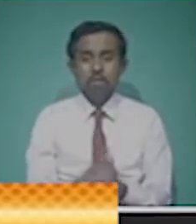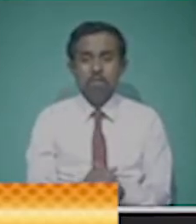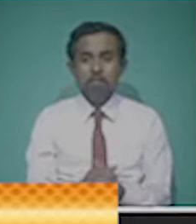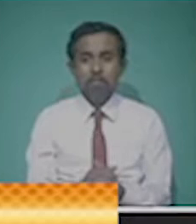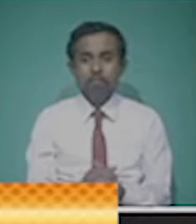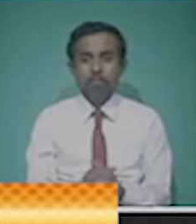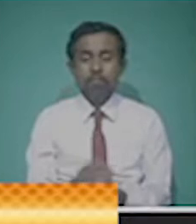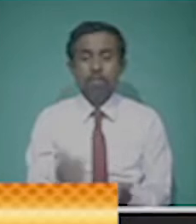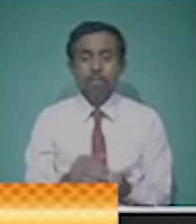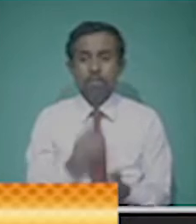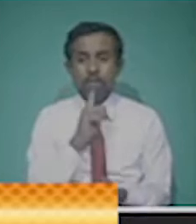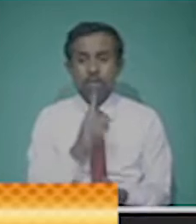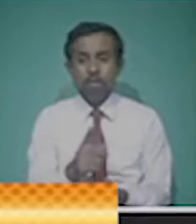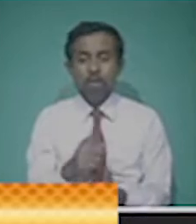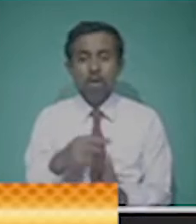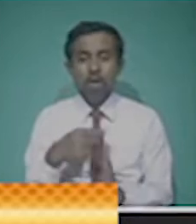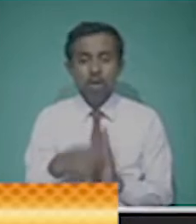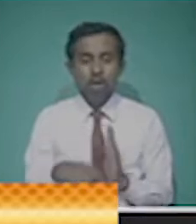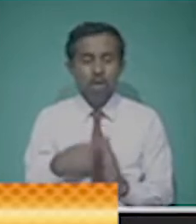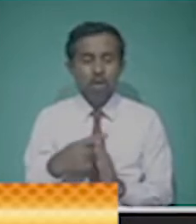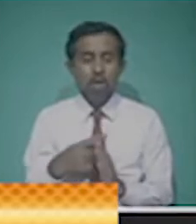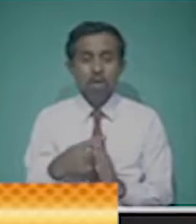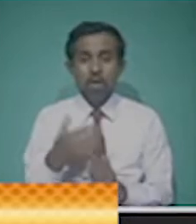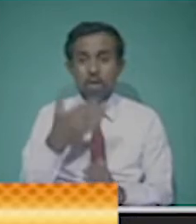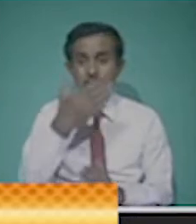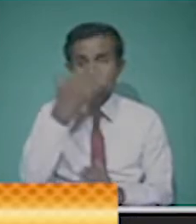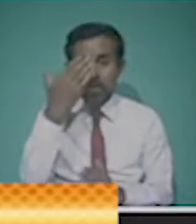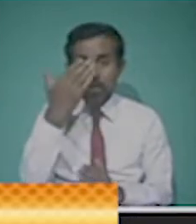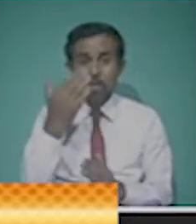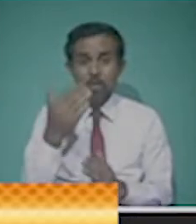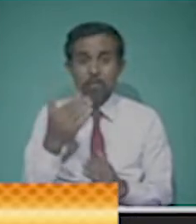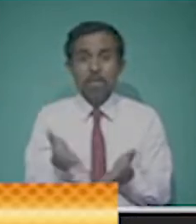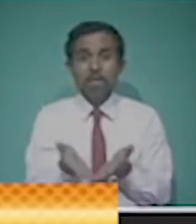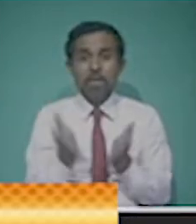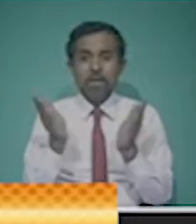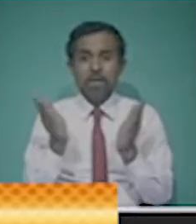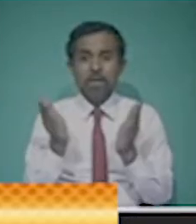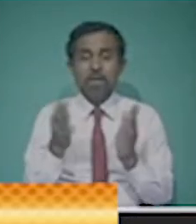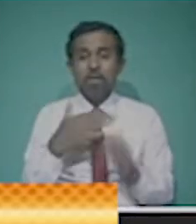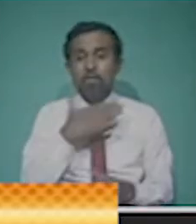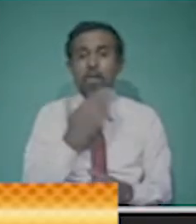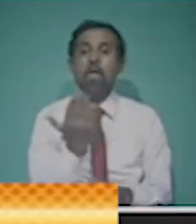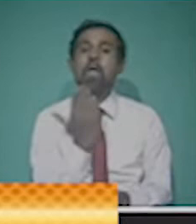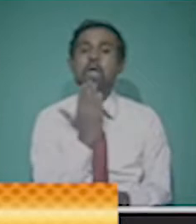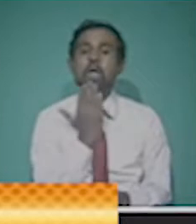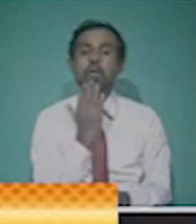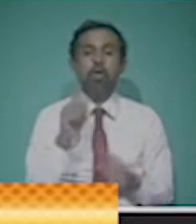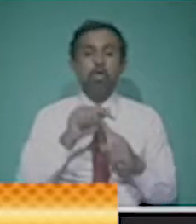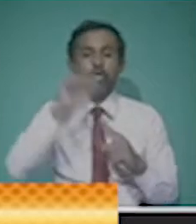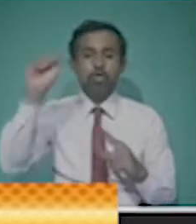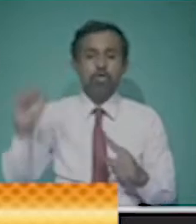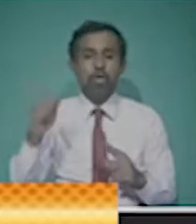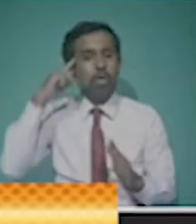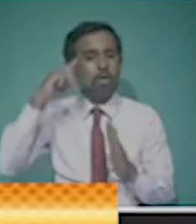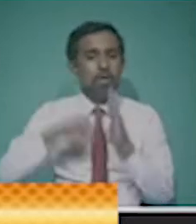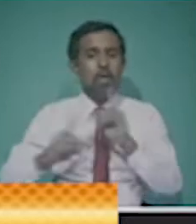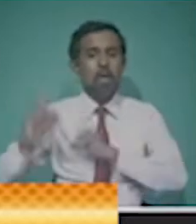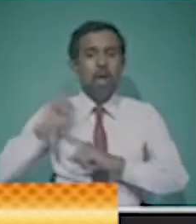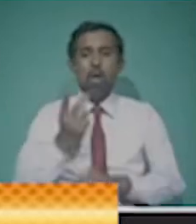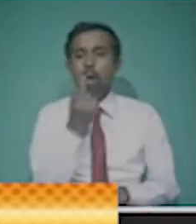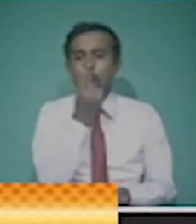Kami tak kira nak kembali. Lanka abe development partner sinua India abe Britain Amerika abe European Union Japan Canada